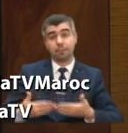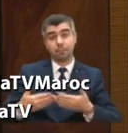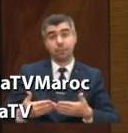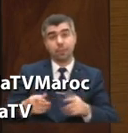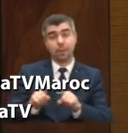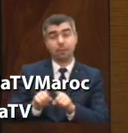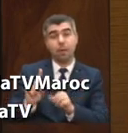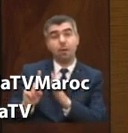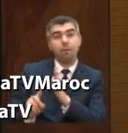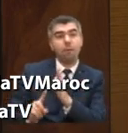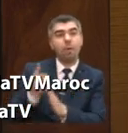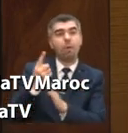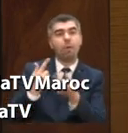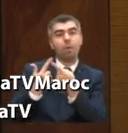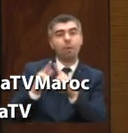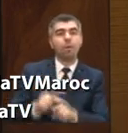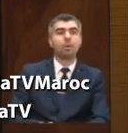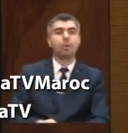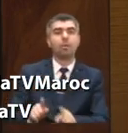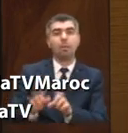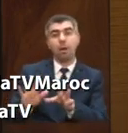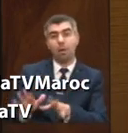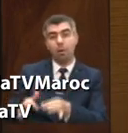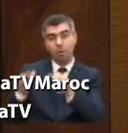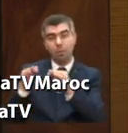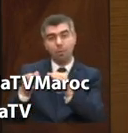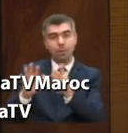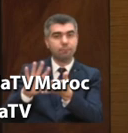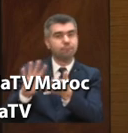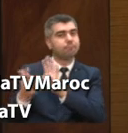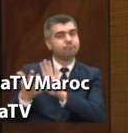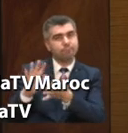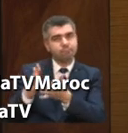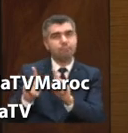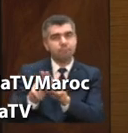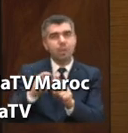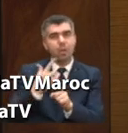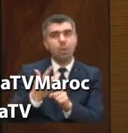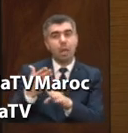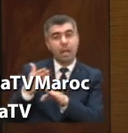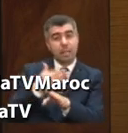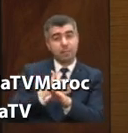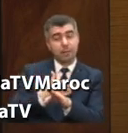أولى في تدبير الأزمة، ترتبت عنها نتائج كانت نسبيا في مستوى الإكراه الظرفي الغير